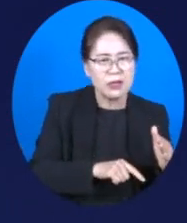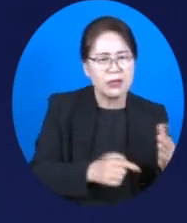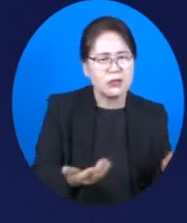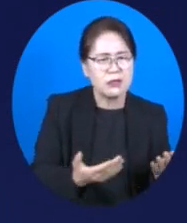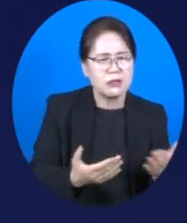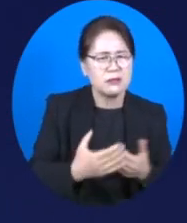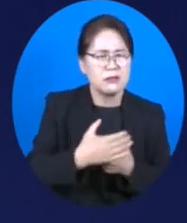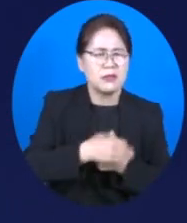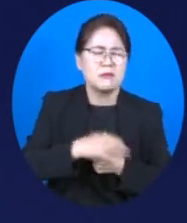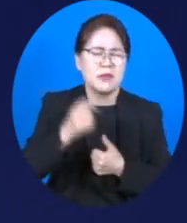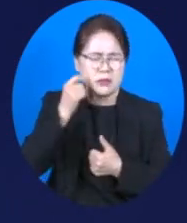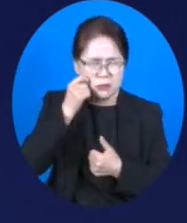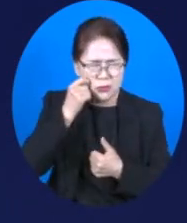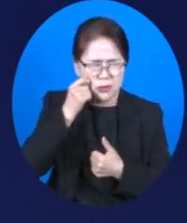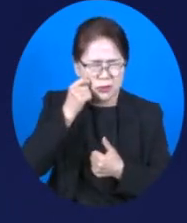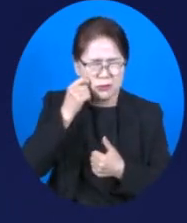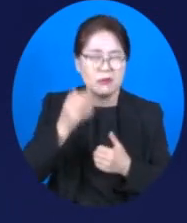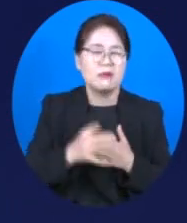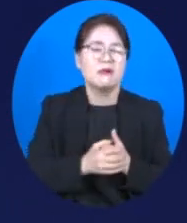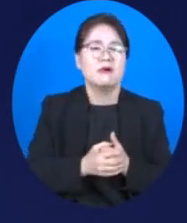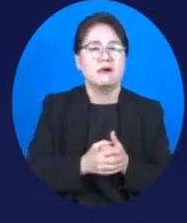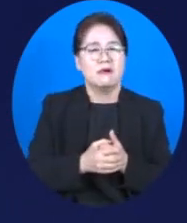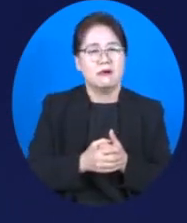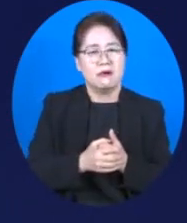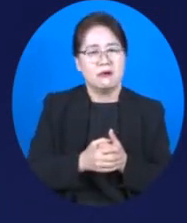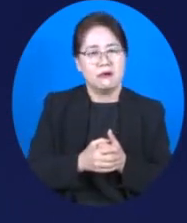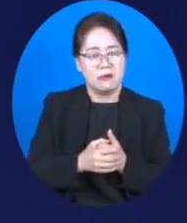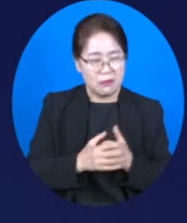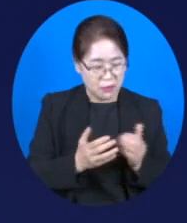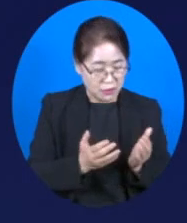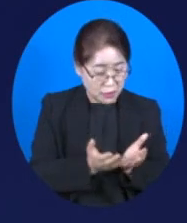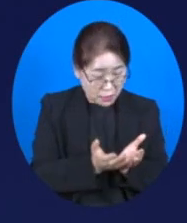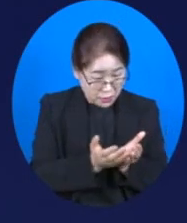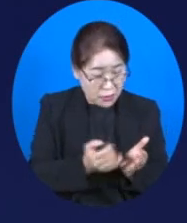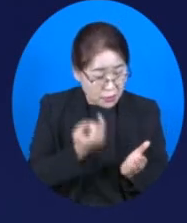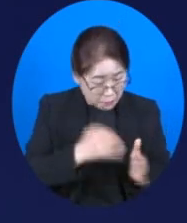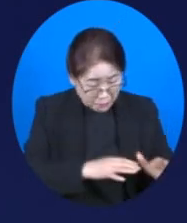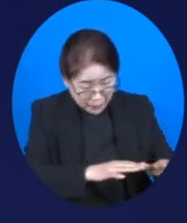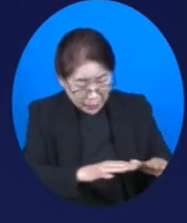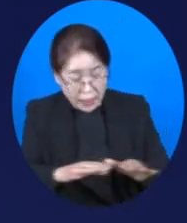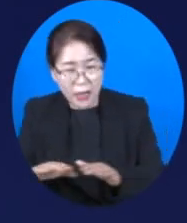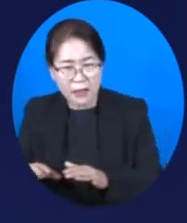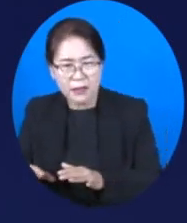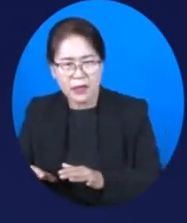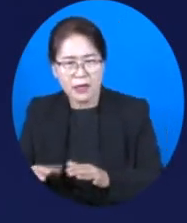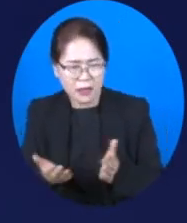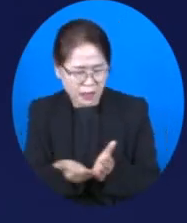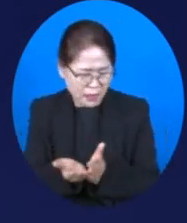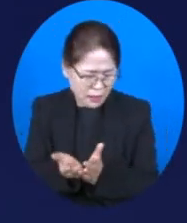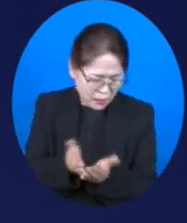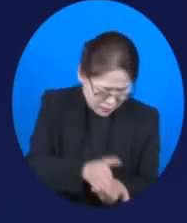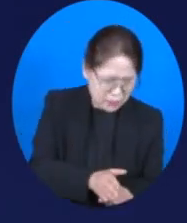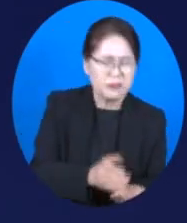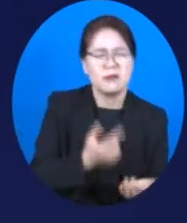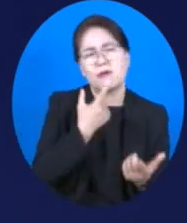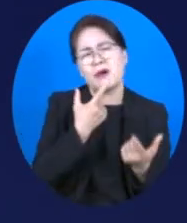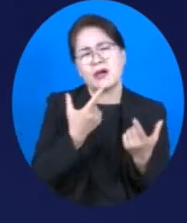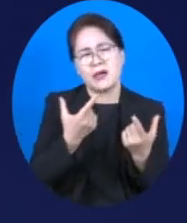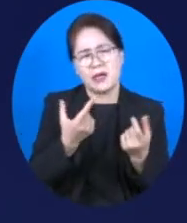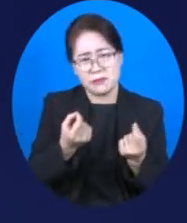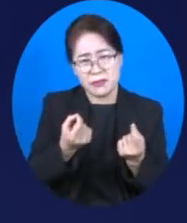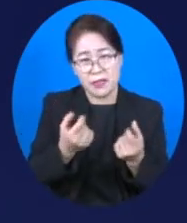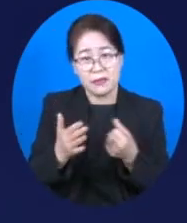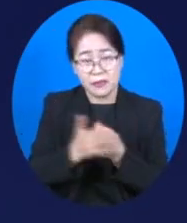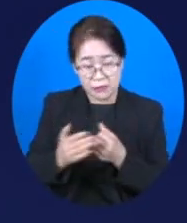사명을 감당하지 못하고 여러분 이 바다 속에 세상 속에 침몰을 하게 된다는 것입니다.